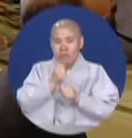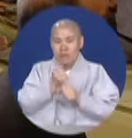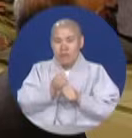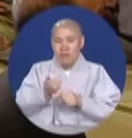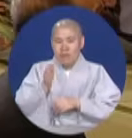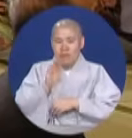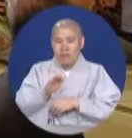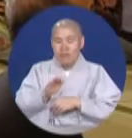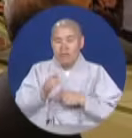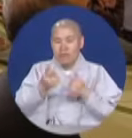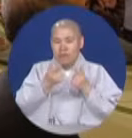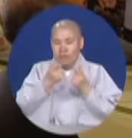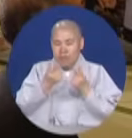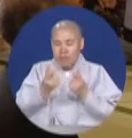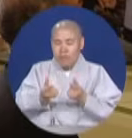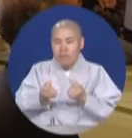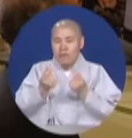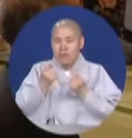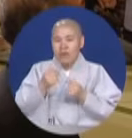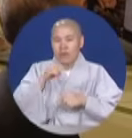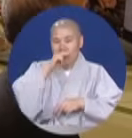아니죠. 일반 향이에요.